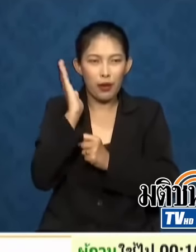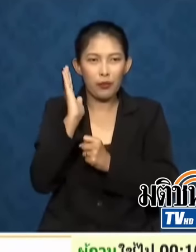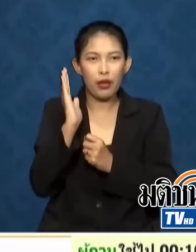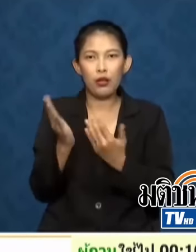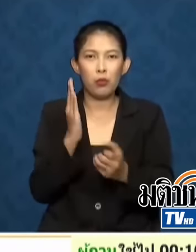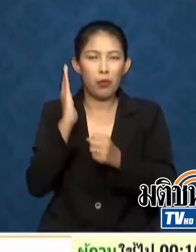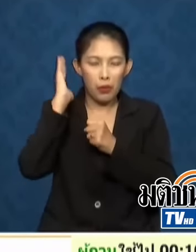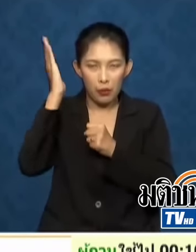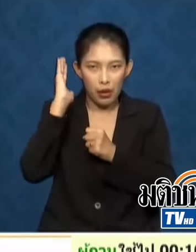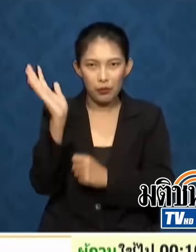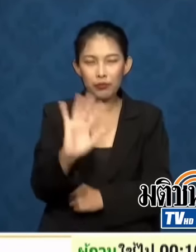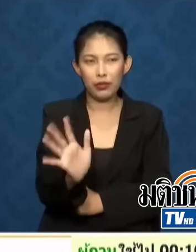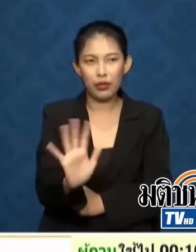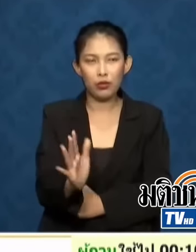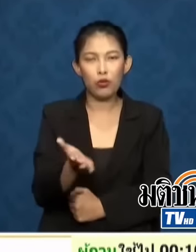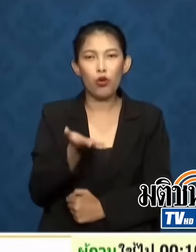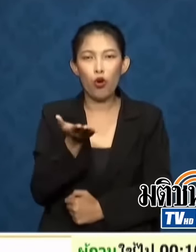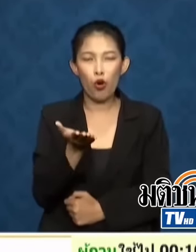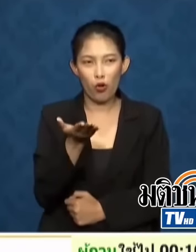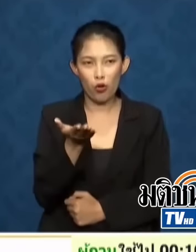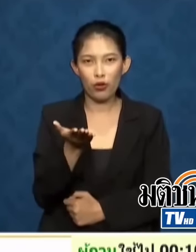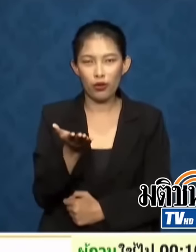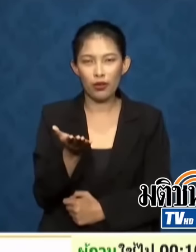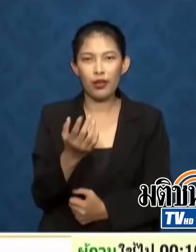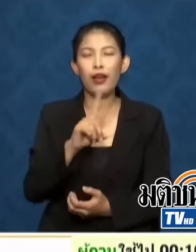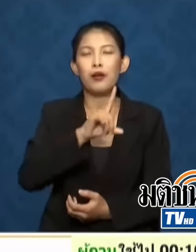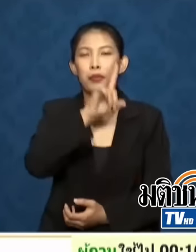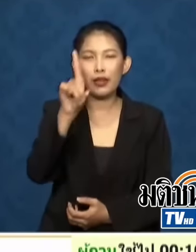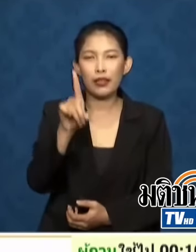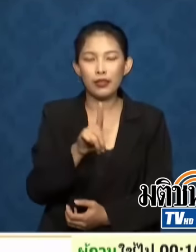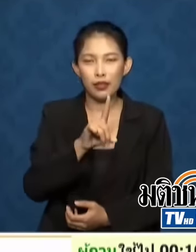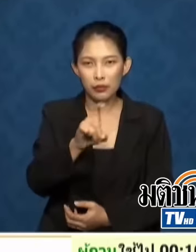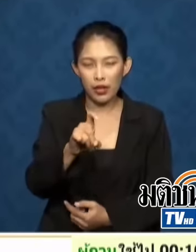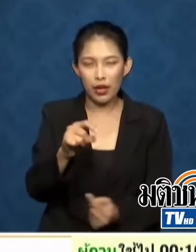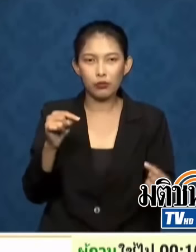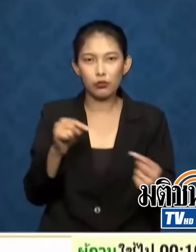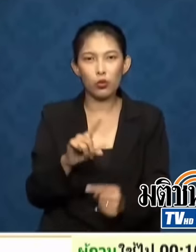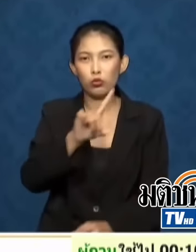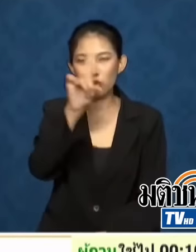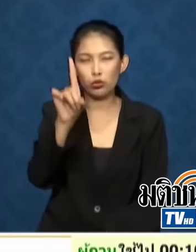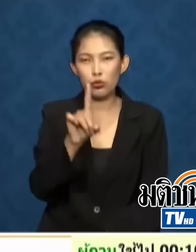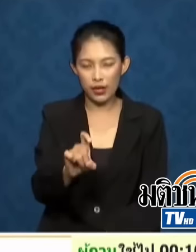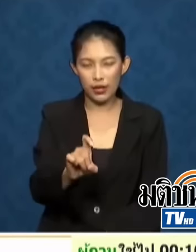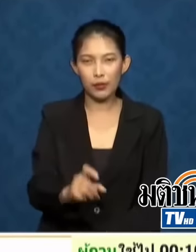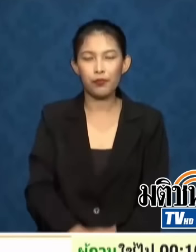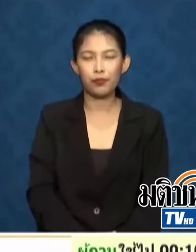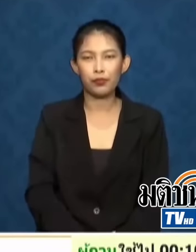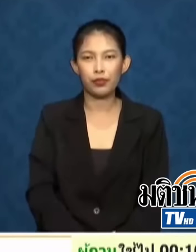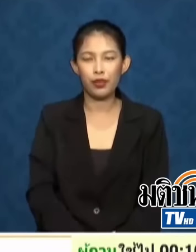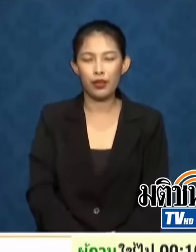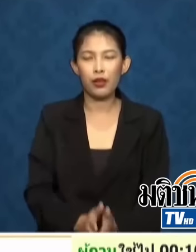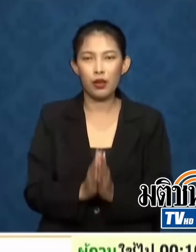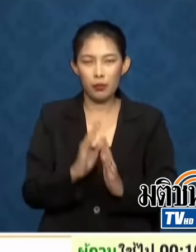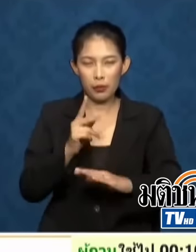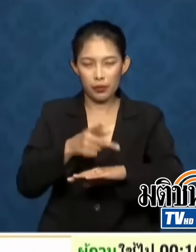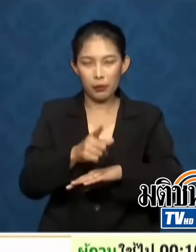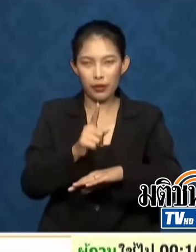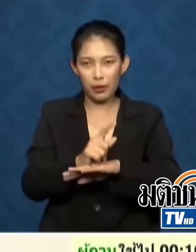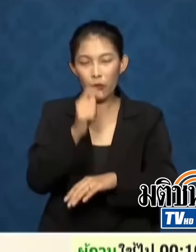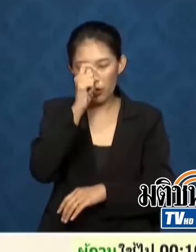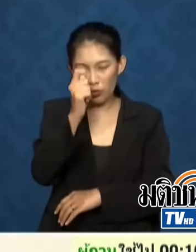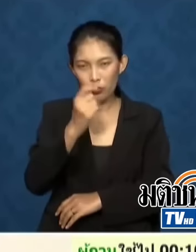ว่าอภิปรายนะครับขอให้ท่านเป็นการตั้งคำถามในข้อที่ท่านสงสัยครับ ครับเรียนท่านประธานครับผมเคารพท่านประธานนะ